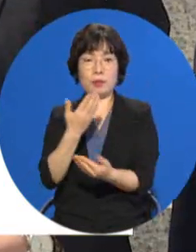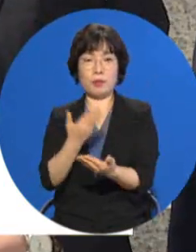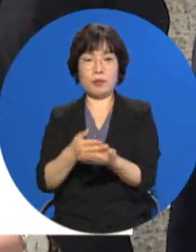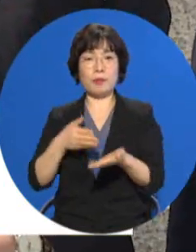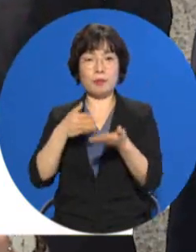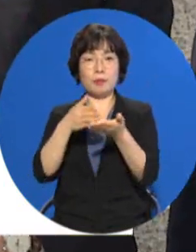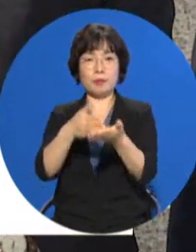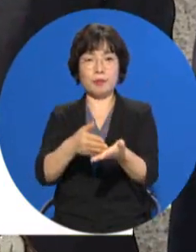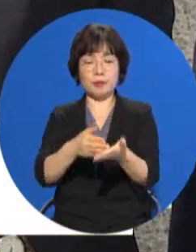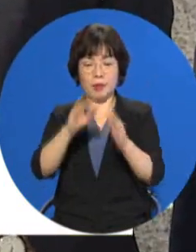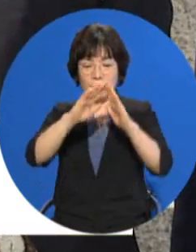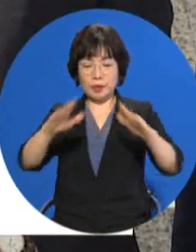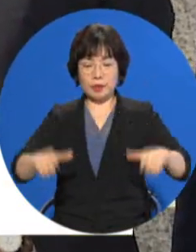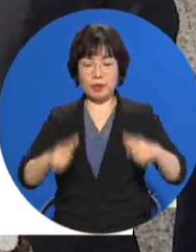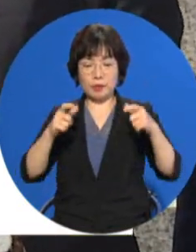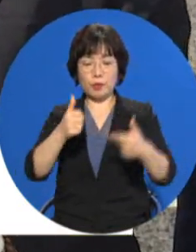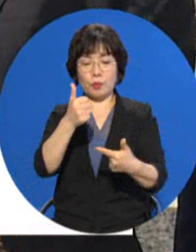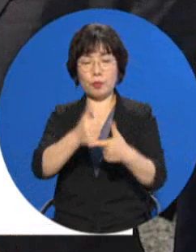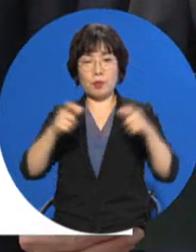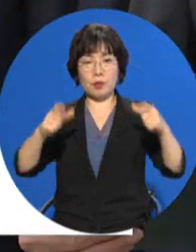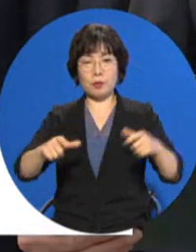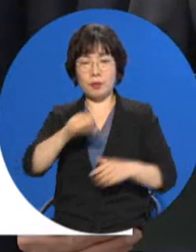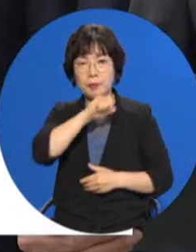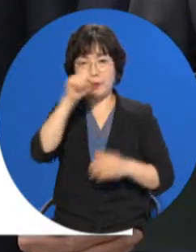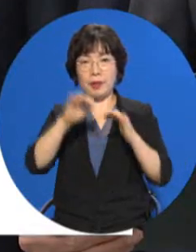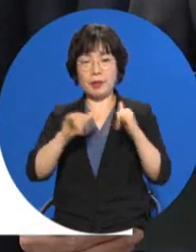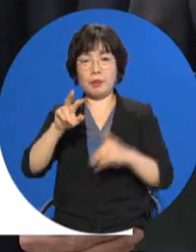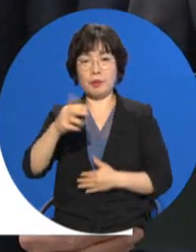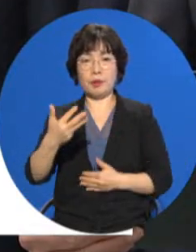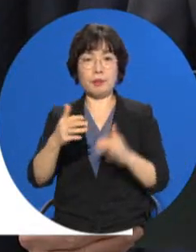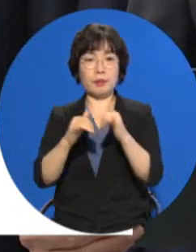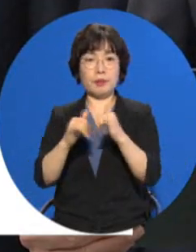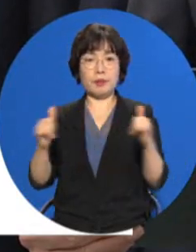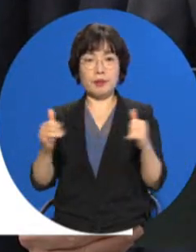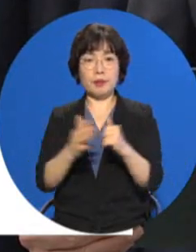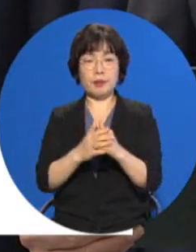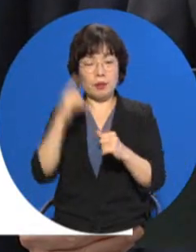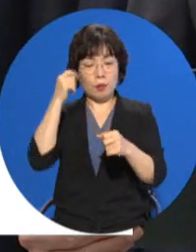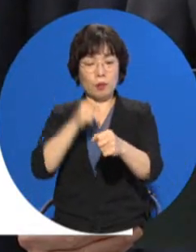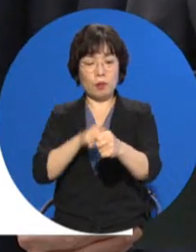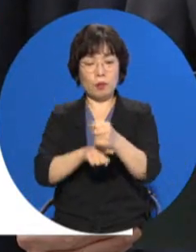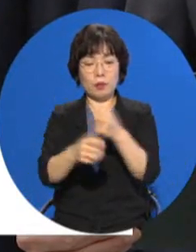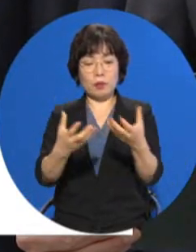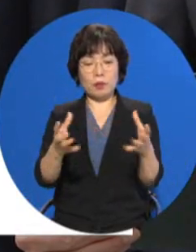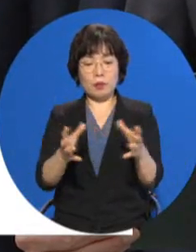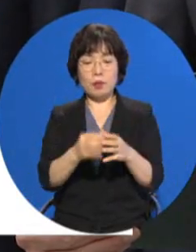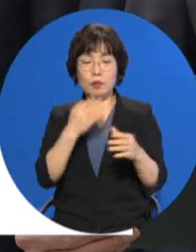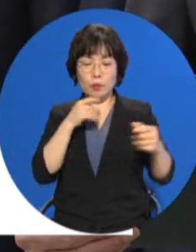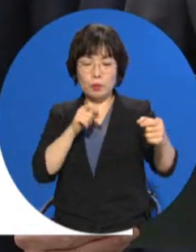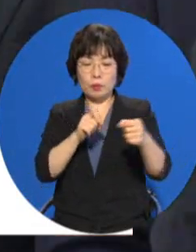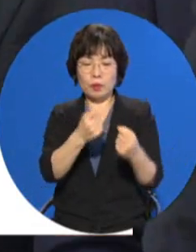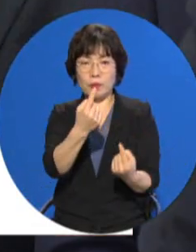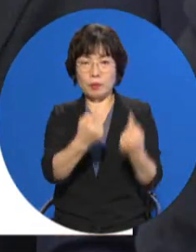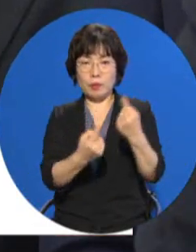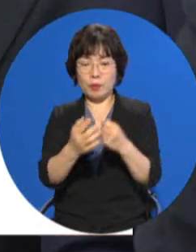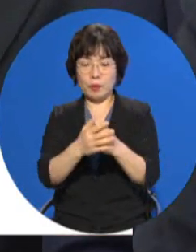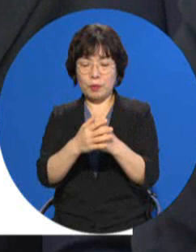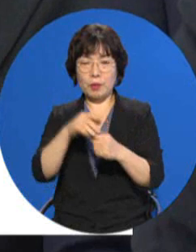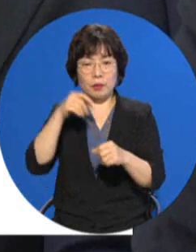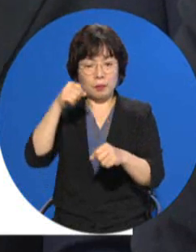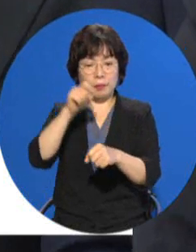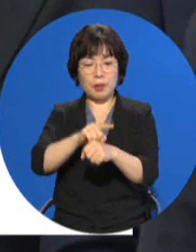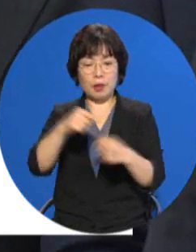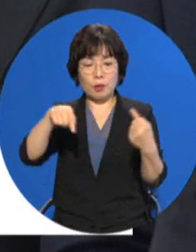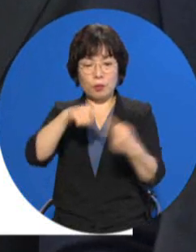전라남북도와 광주시 등 호남권 총선 당선인 28명은 과학계가 수도권 중심의 접근성보다 가속기 성능과